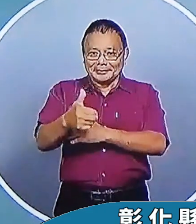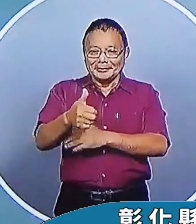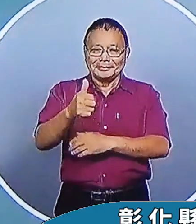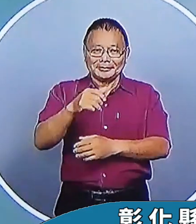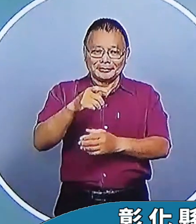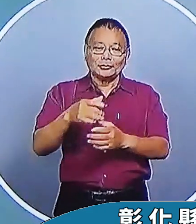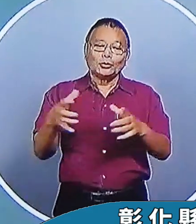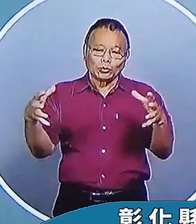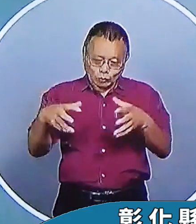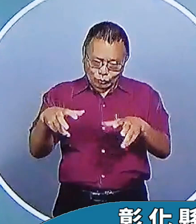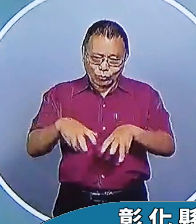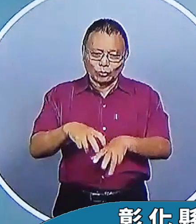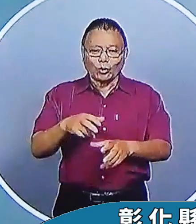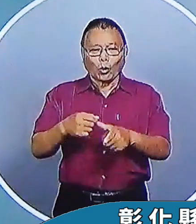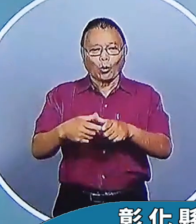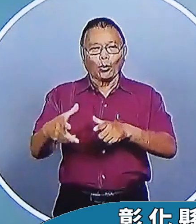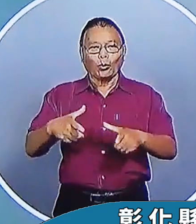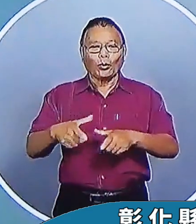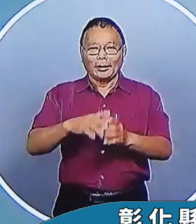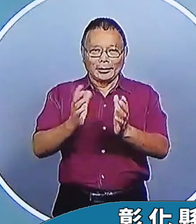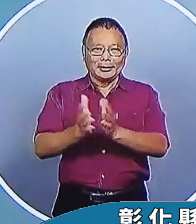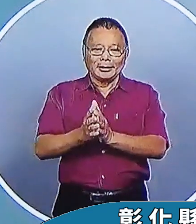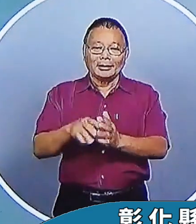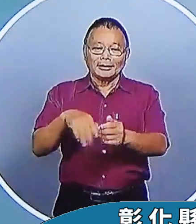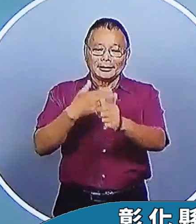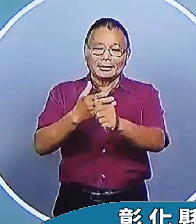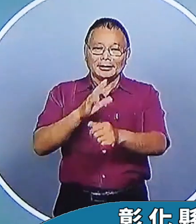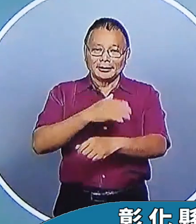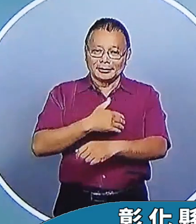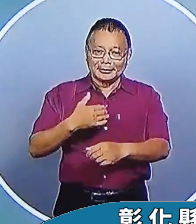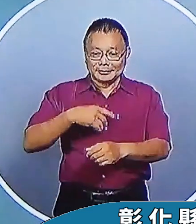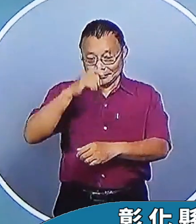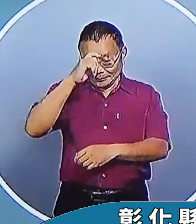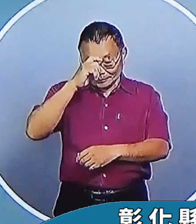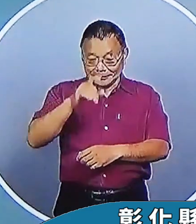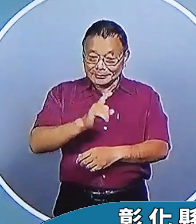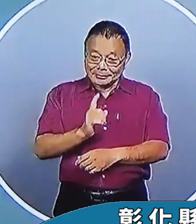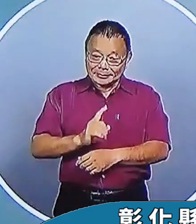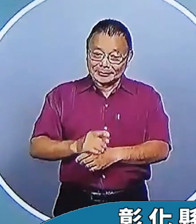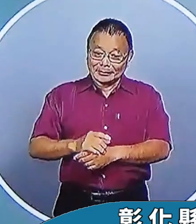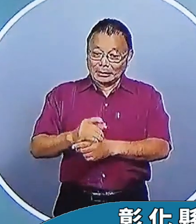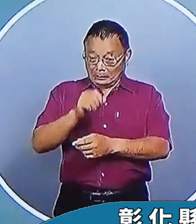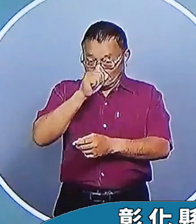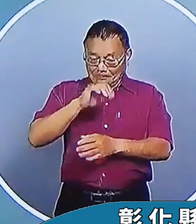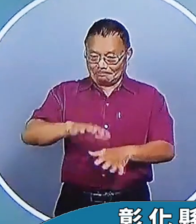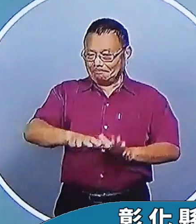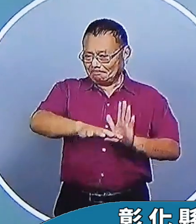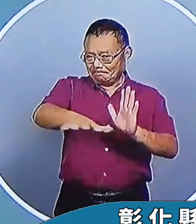有一个共融公园。那另外，咱就希望讲咱的这个有好